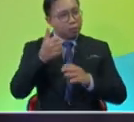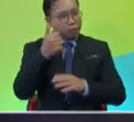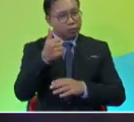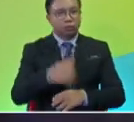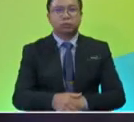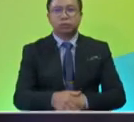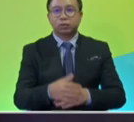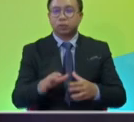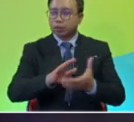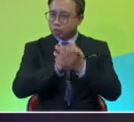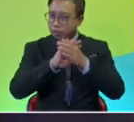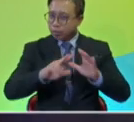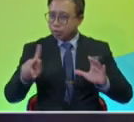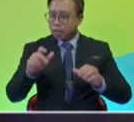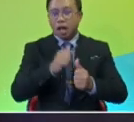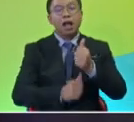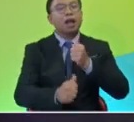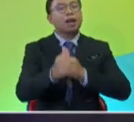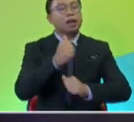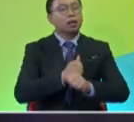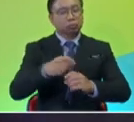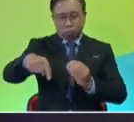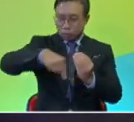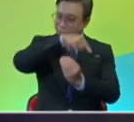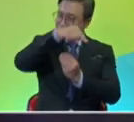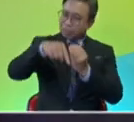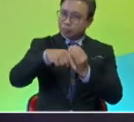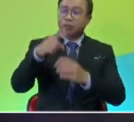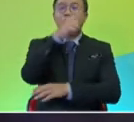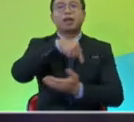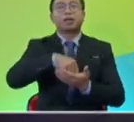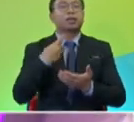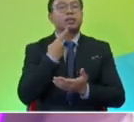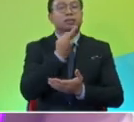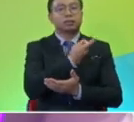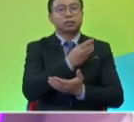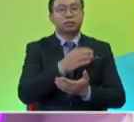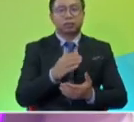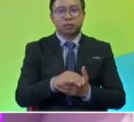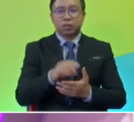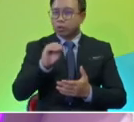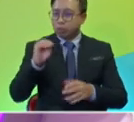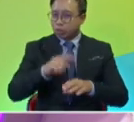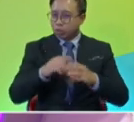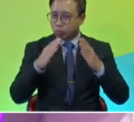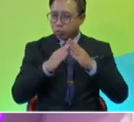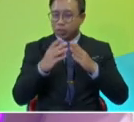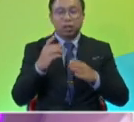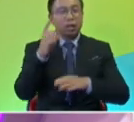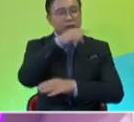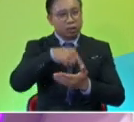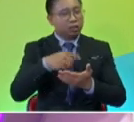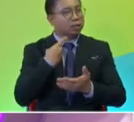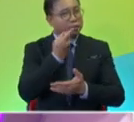sebat alam searuju jadi hari dan m-mur dekat rumah sana OK hari ini kita